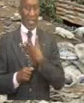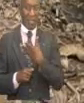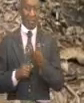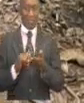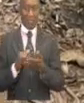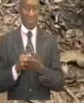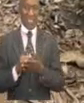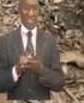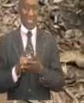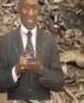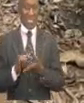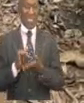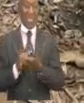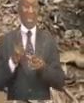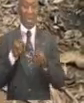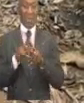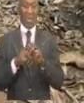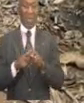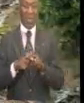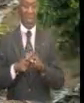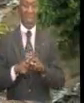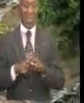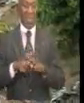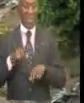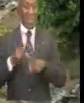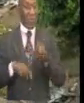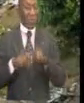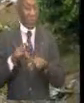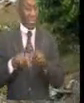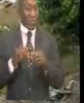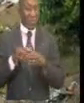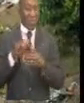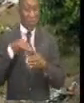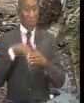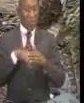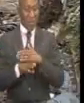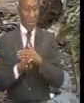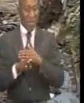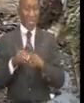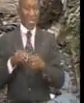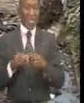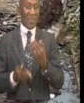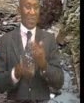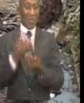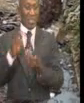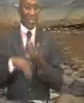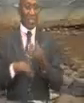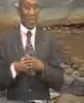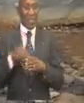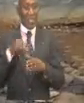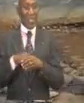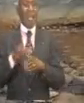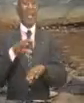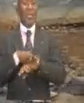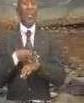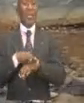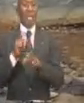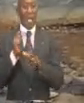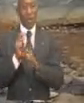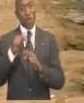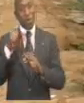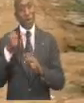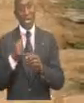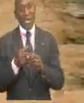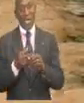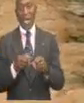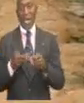parcelle, certaines familles ont placé des sacs remplis de ciment. Hors caméra, d'autres personnes nous ont confirmé qu'elles